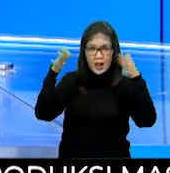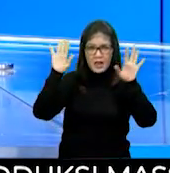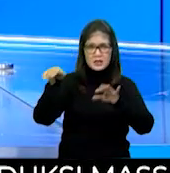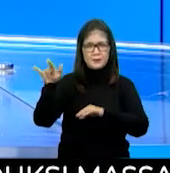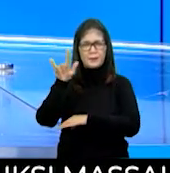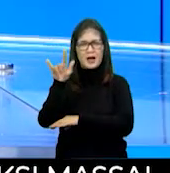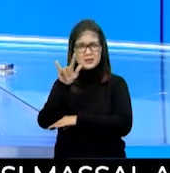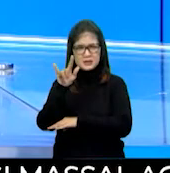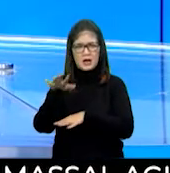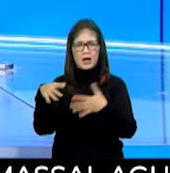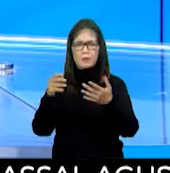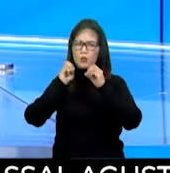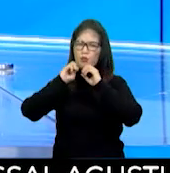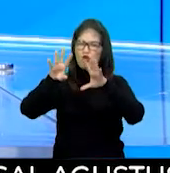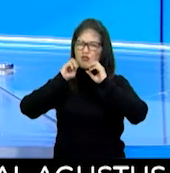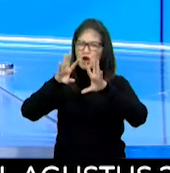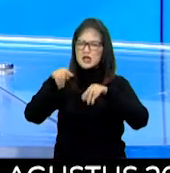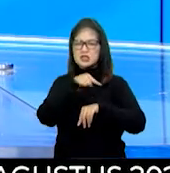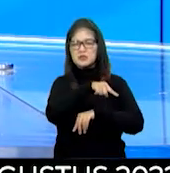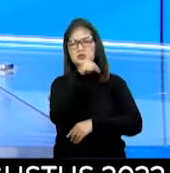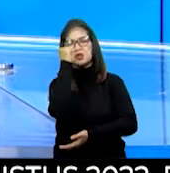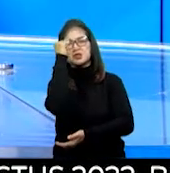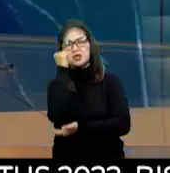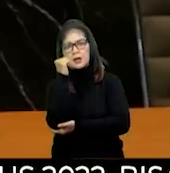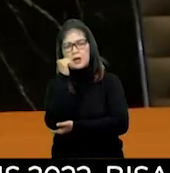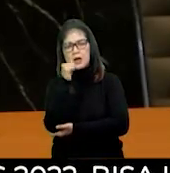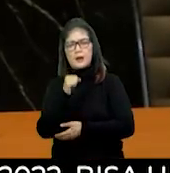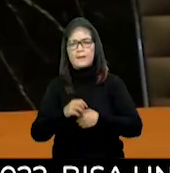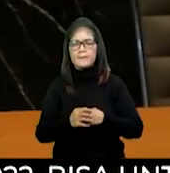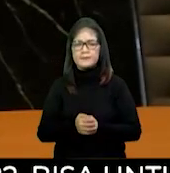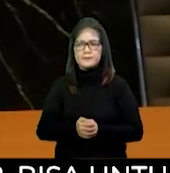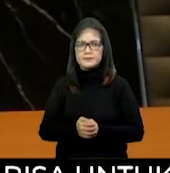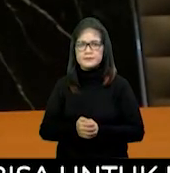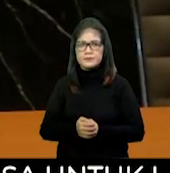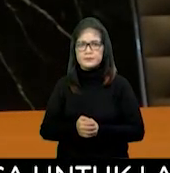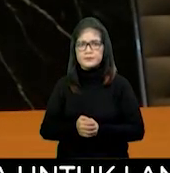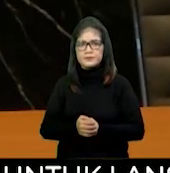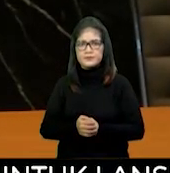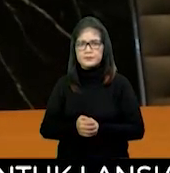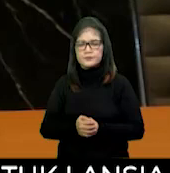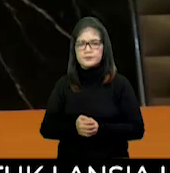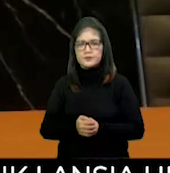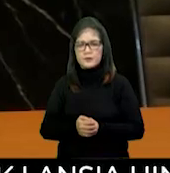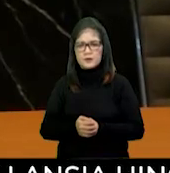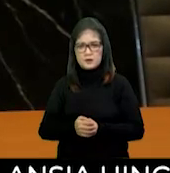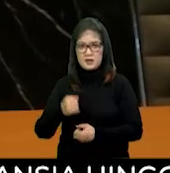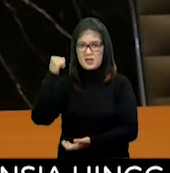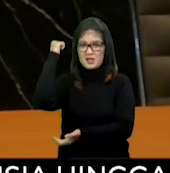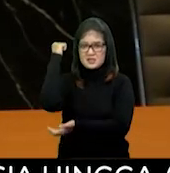teriakan provokasi dari salah seorang tersangka. Oleh tersangka diamati si korban ini